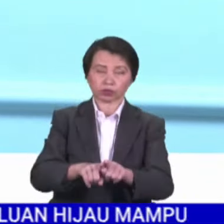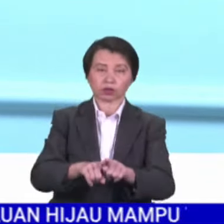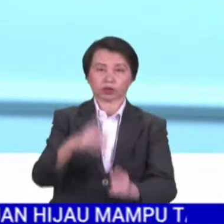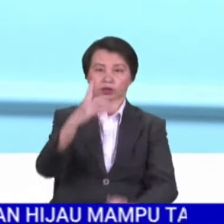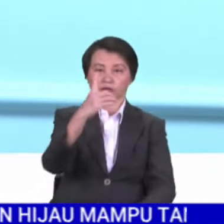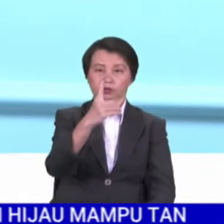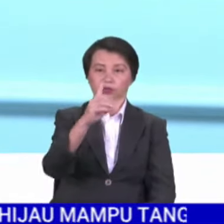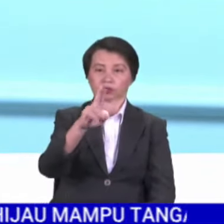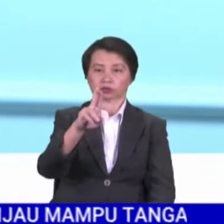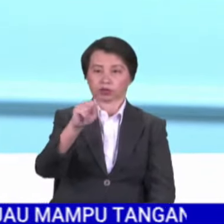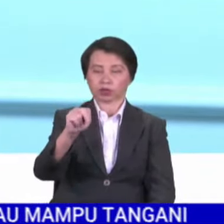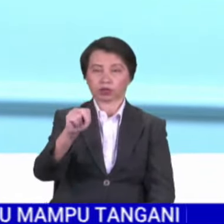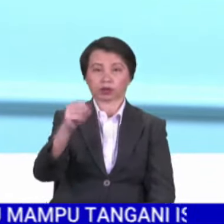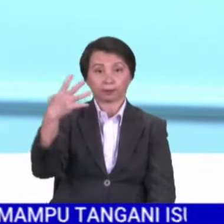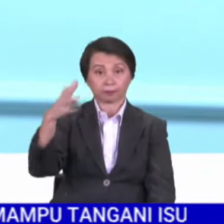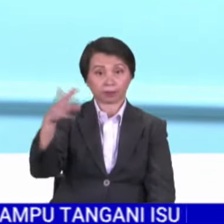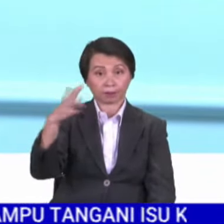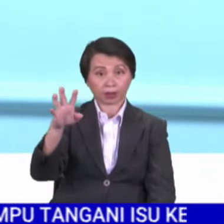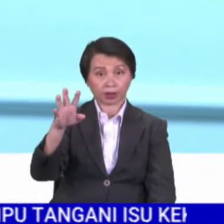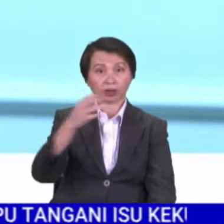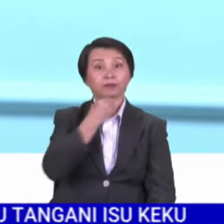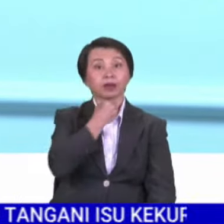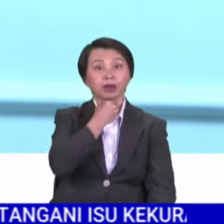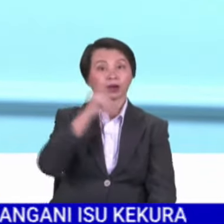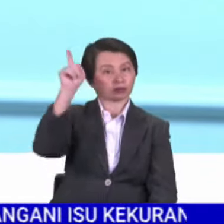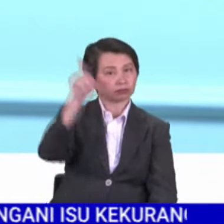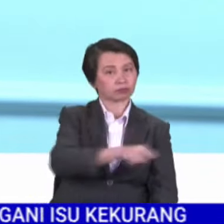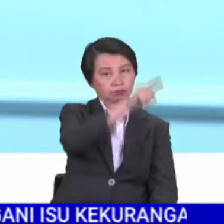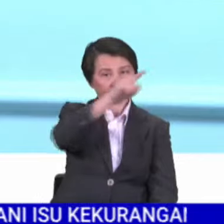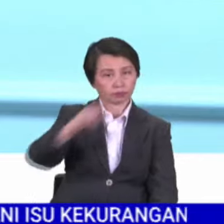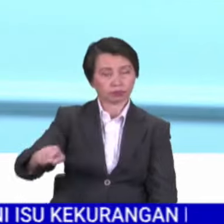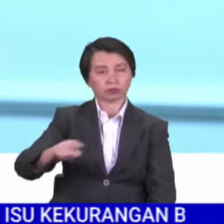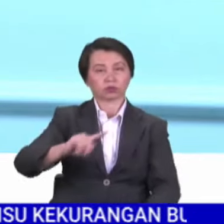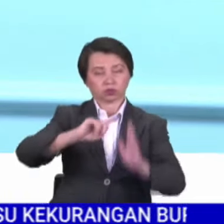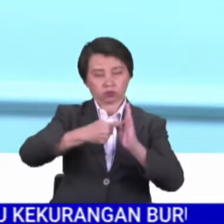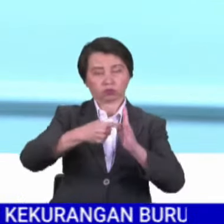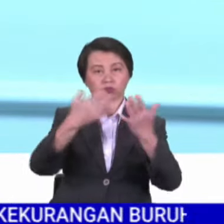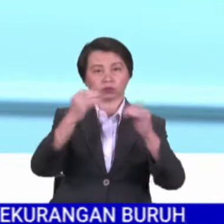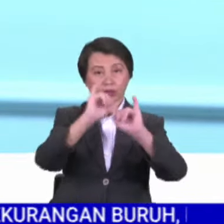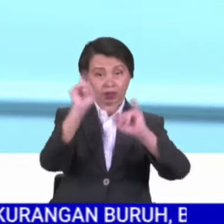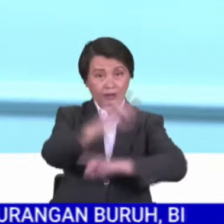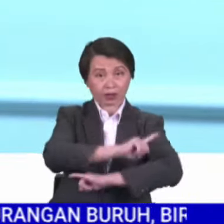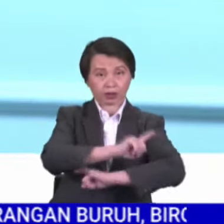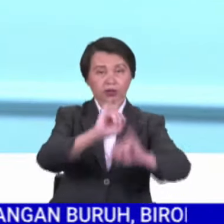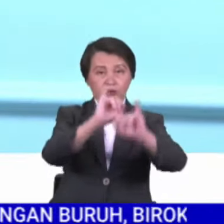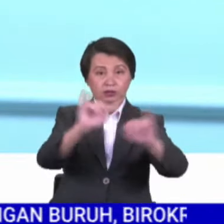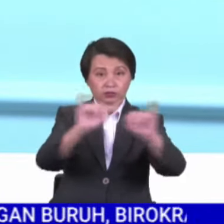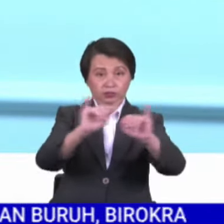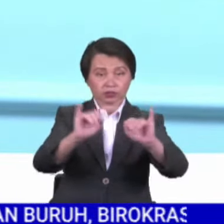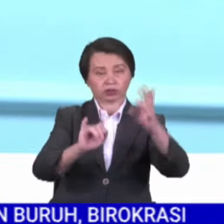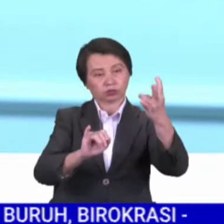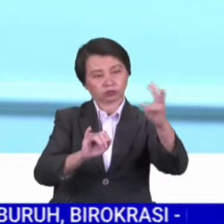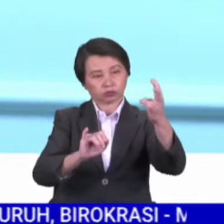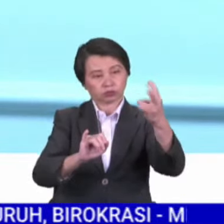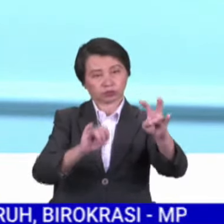Negeri Perak ke-14 dibubarkan berkuat kuasa mulai hari Isnin